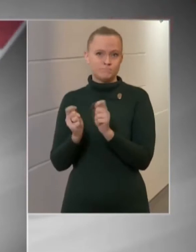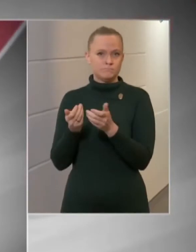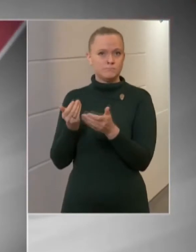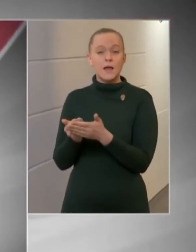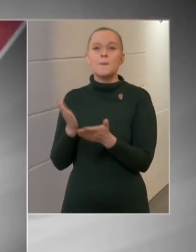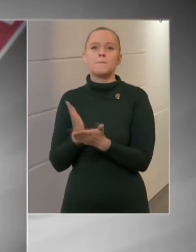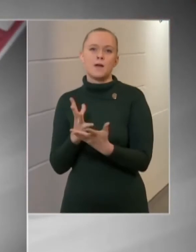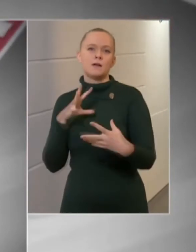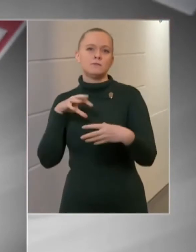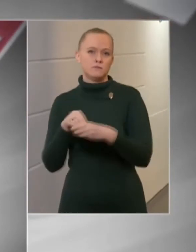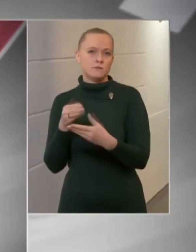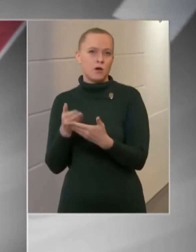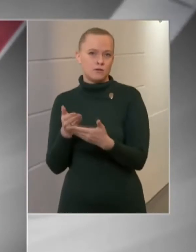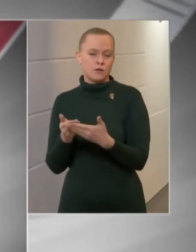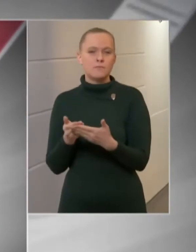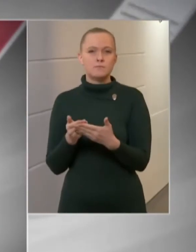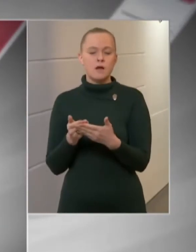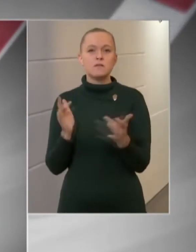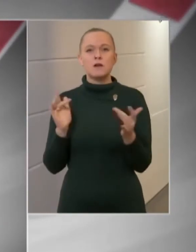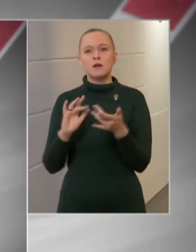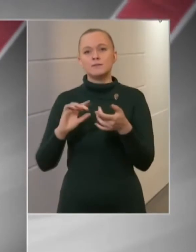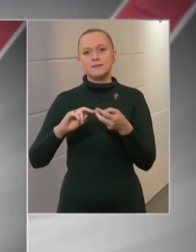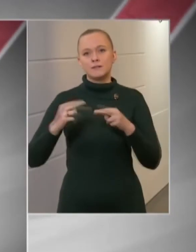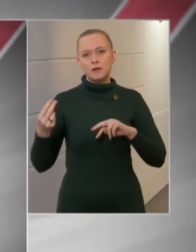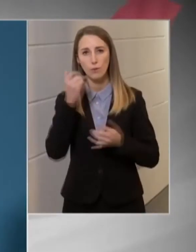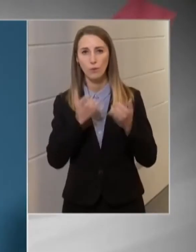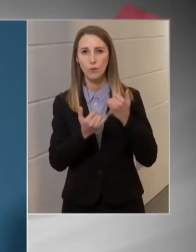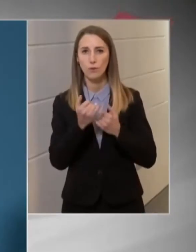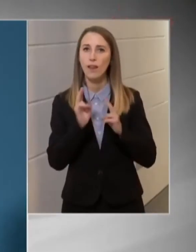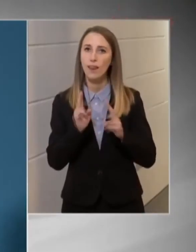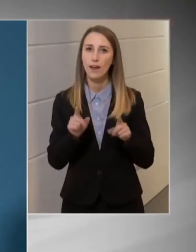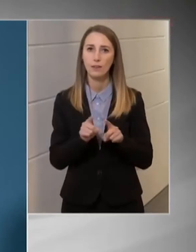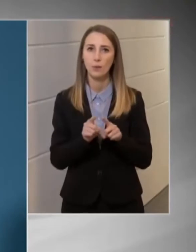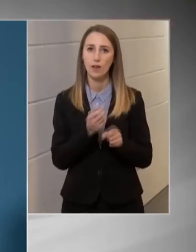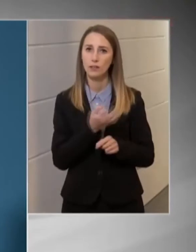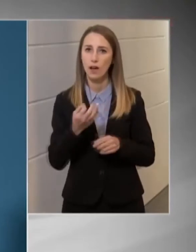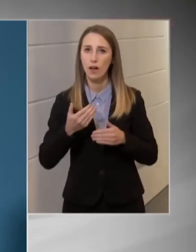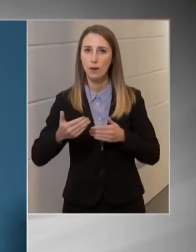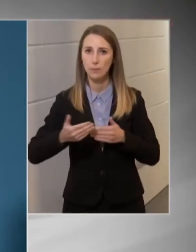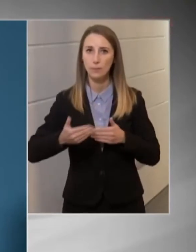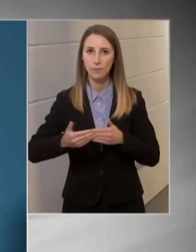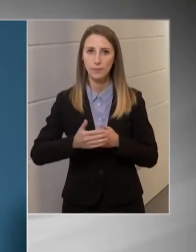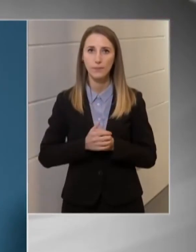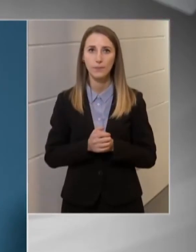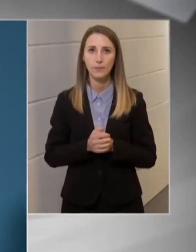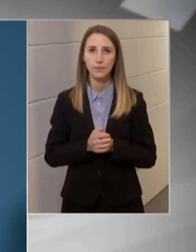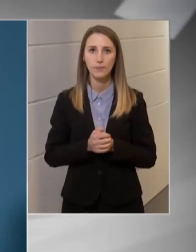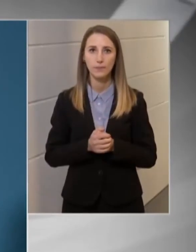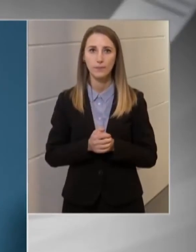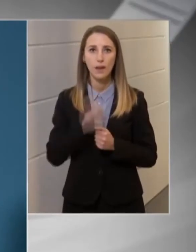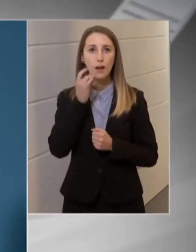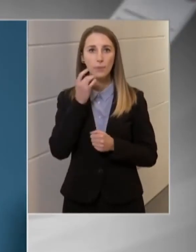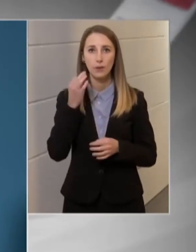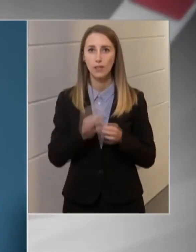Magyarországon a beazonosított fertőzöttek száma, és meghalt 115 fő. Müller Cecília, országos tisztifőorvos